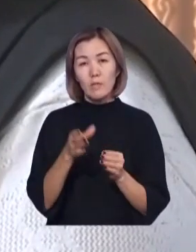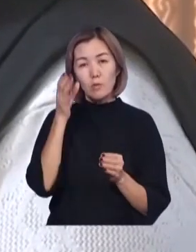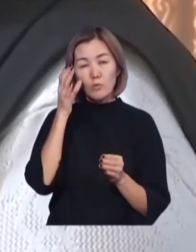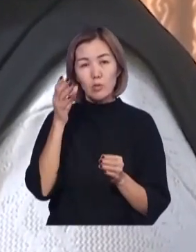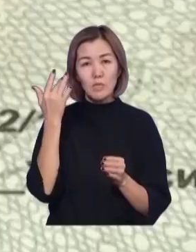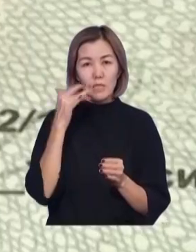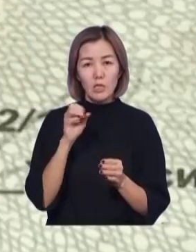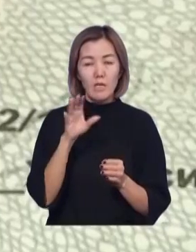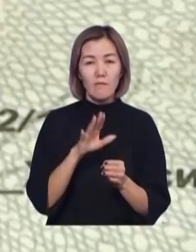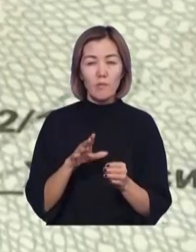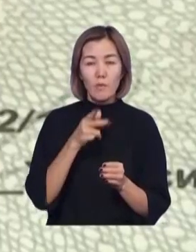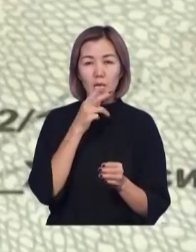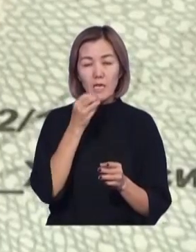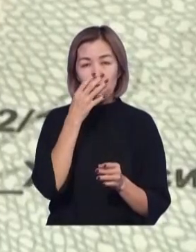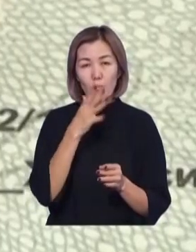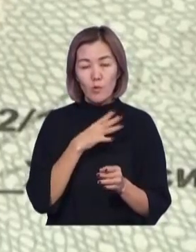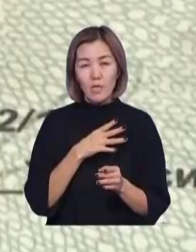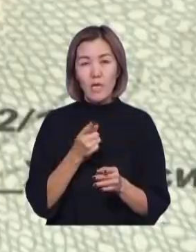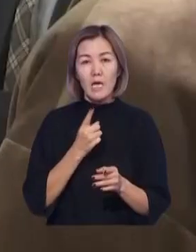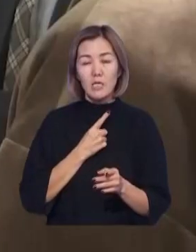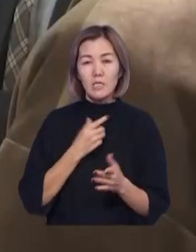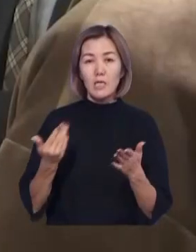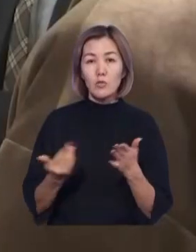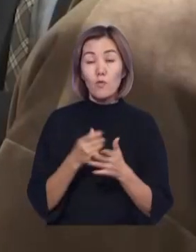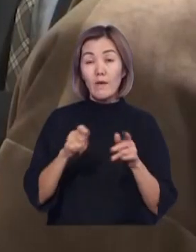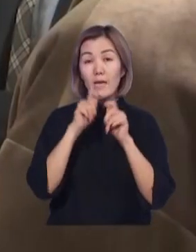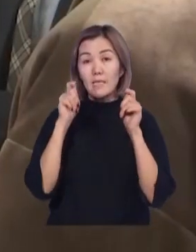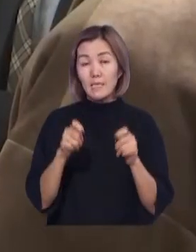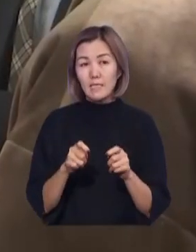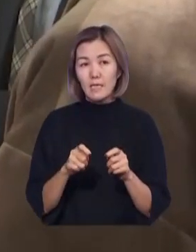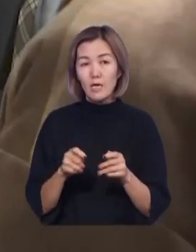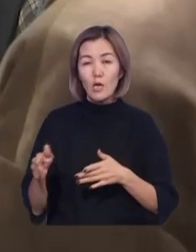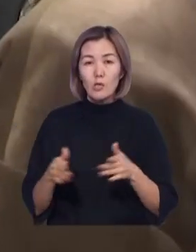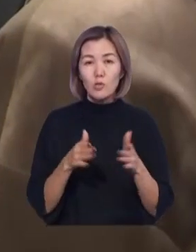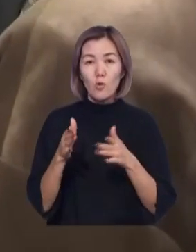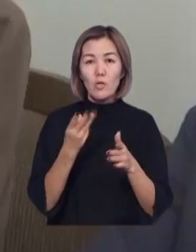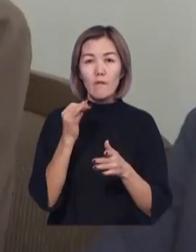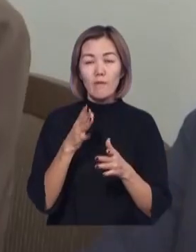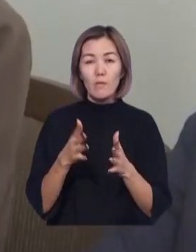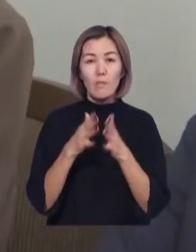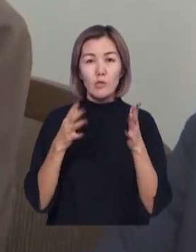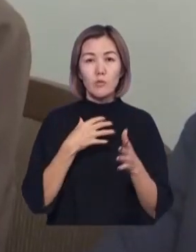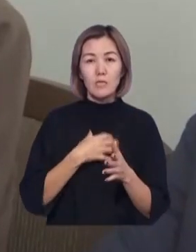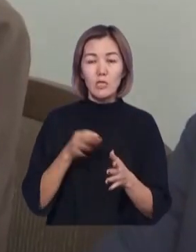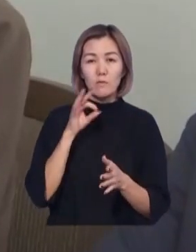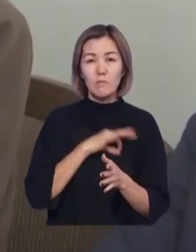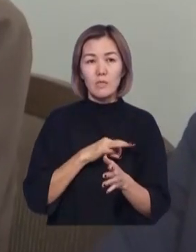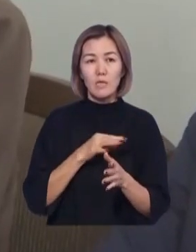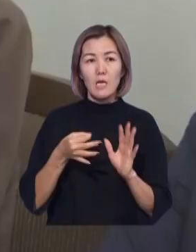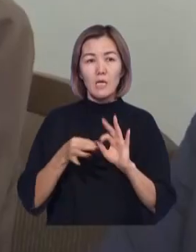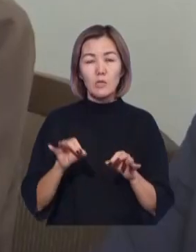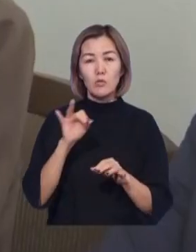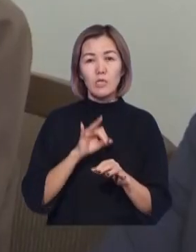из США Европы Кореи и Японии ожидается что новые открытия на памятниках шёлкового пути внесут значительный вклад в изучение